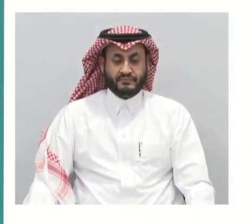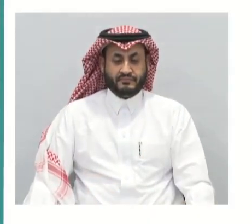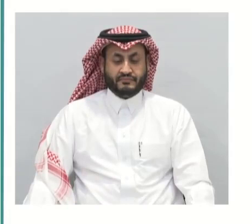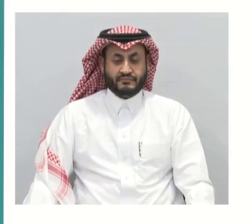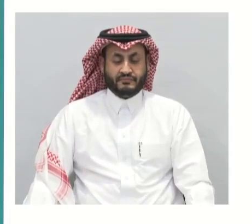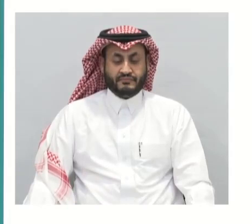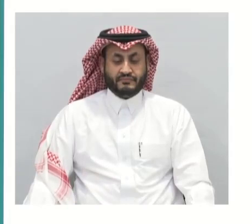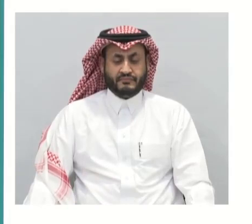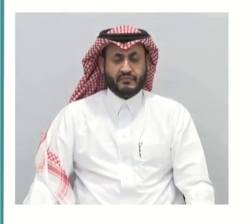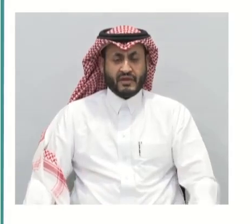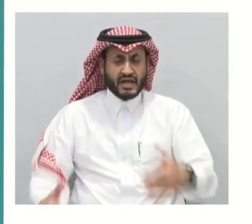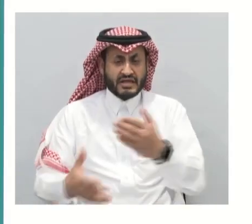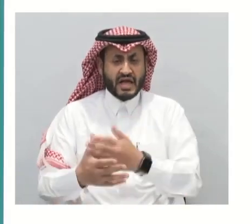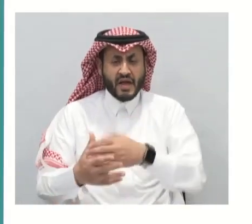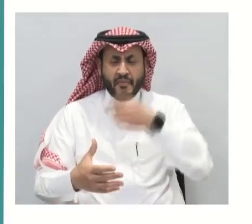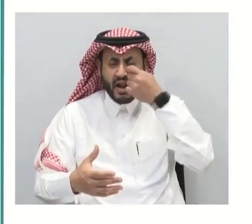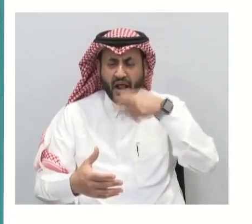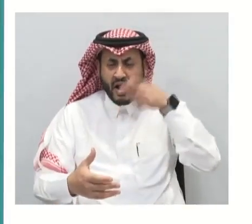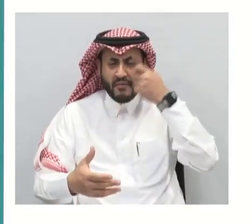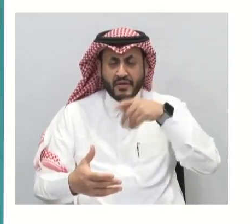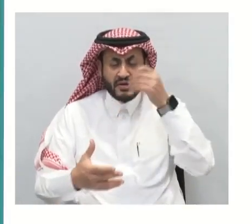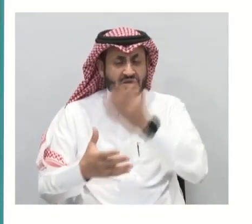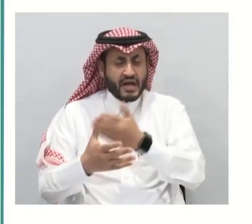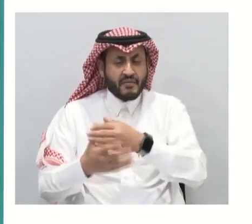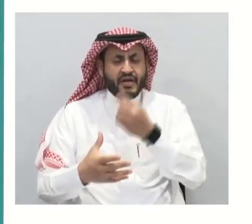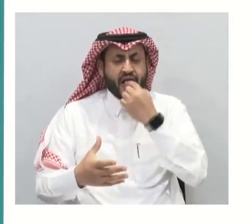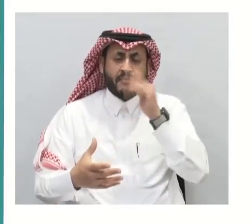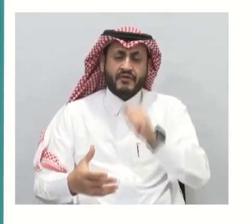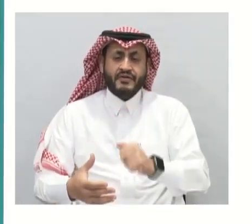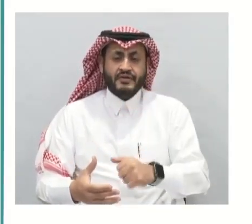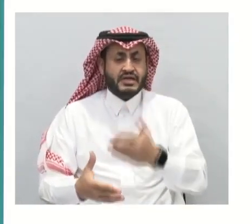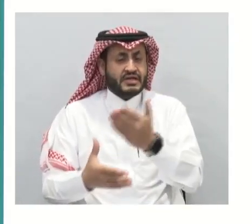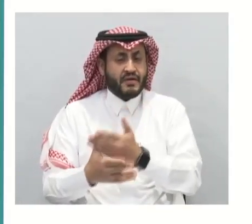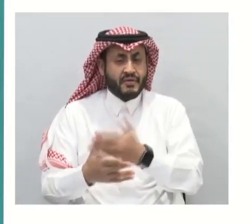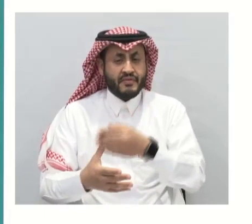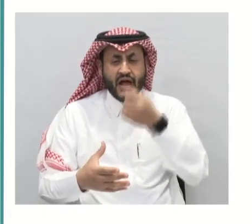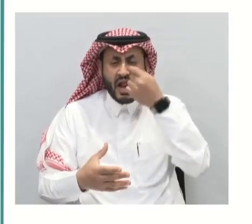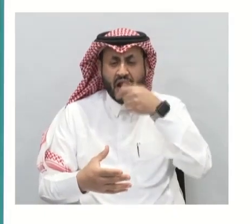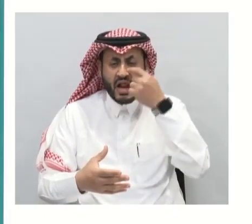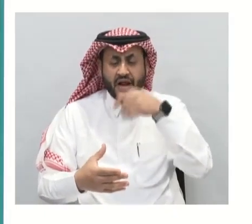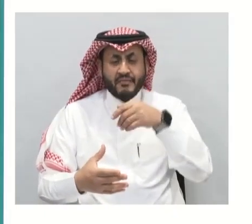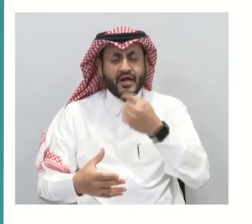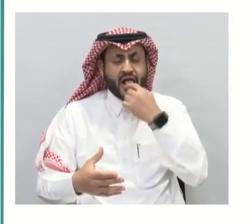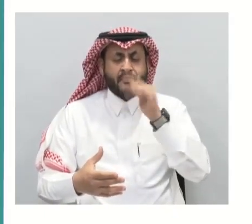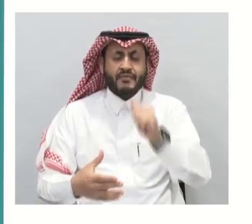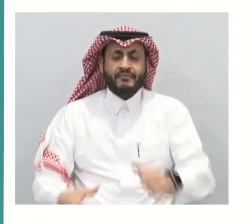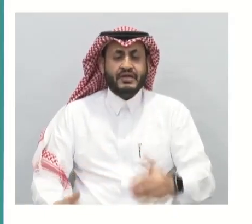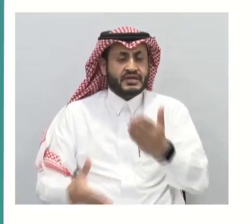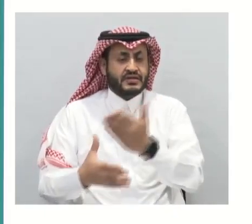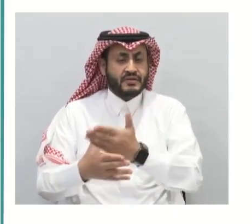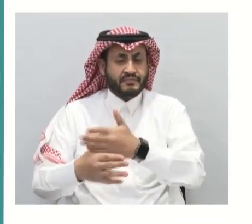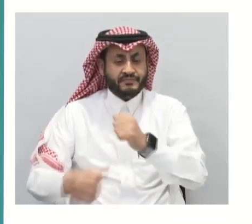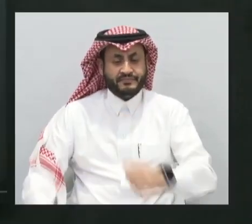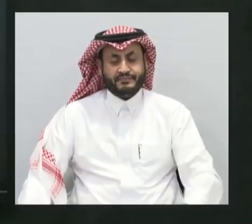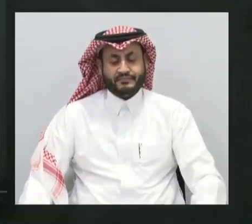ولكن لماذا عندما نصابه بالرشح او الزكام يبدو الطعام كان لا طعم له